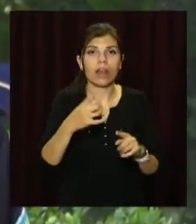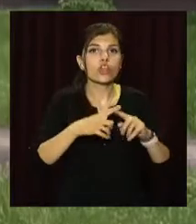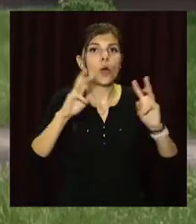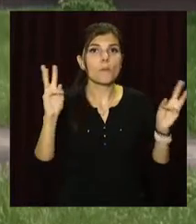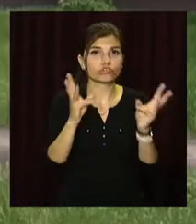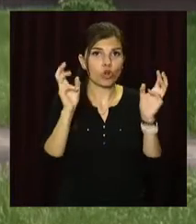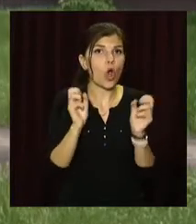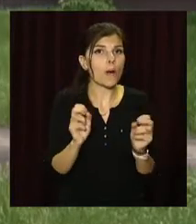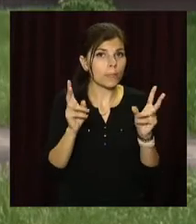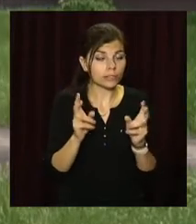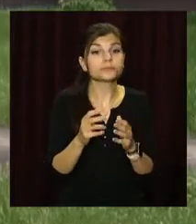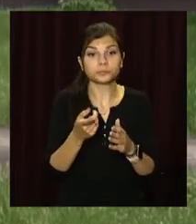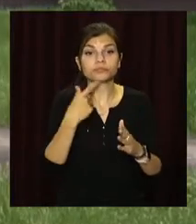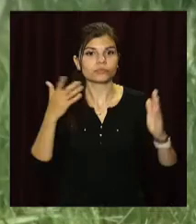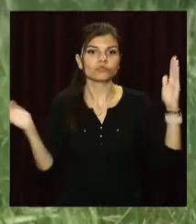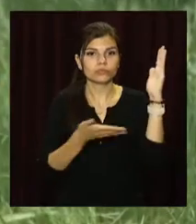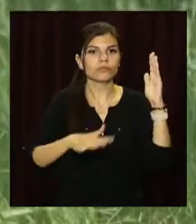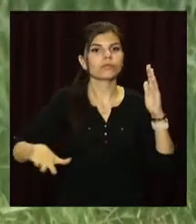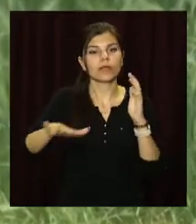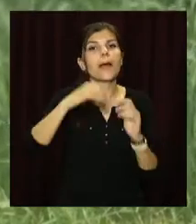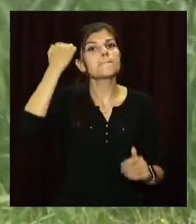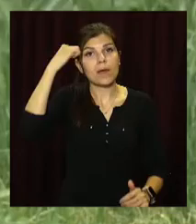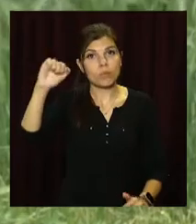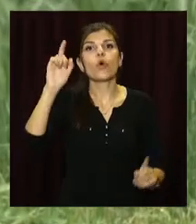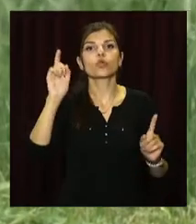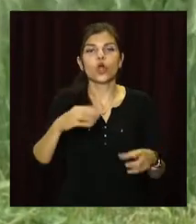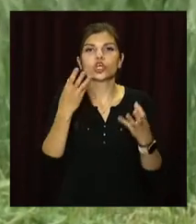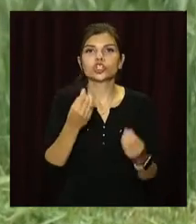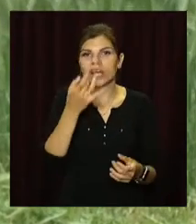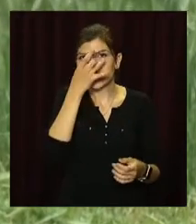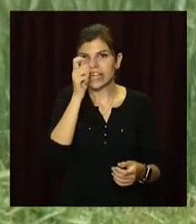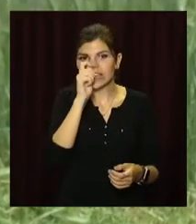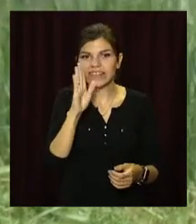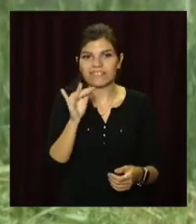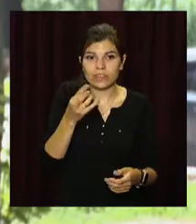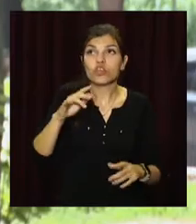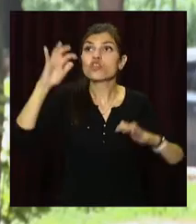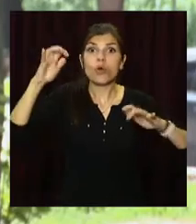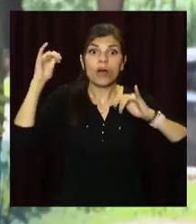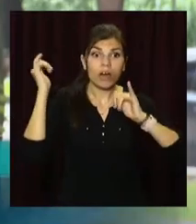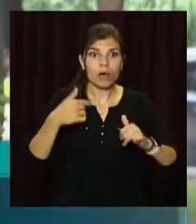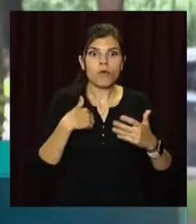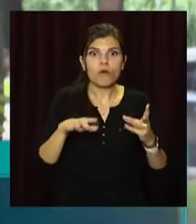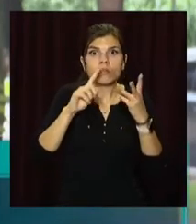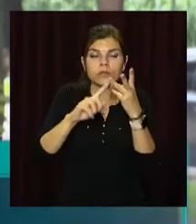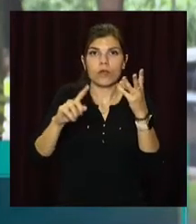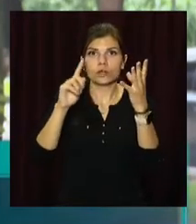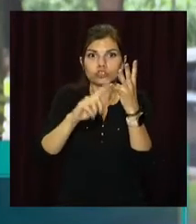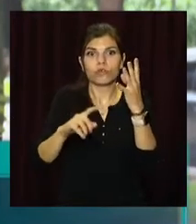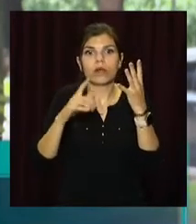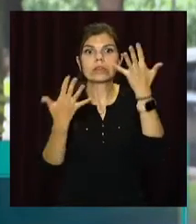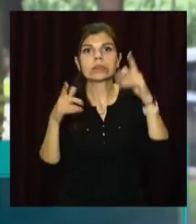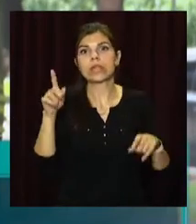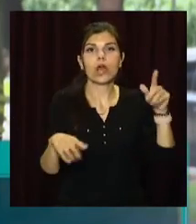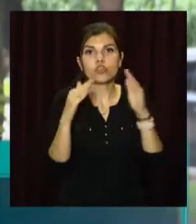пожароопасно. Косять карантинну траву на житловому масиві «Перемога» почали ще у квітні. Із-за дождей у нас вже третій-четвертий раз на деяких